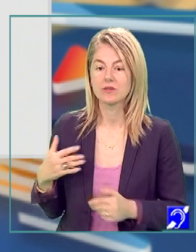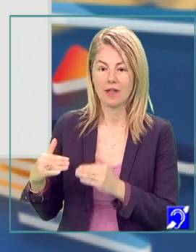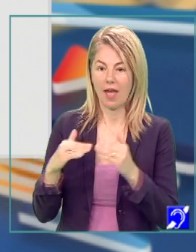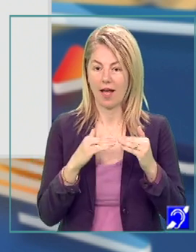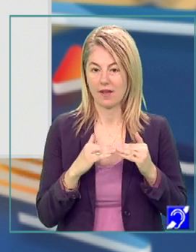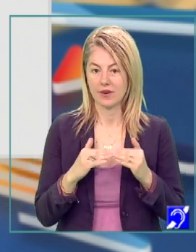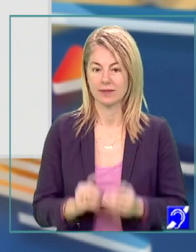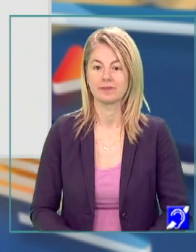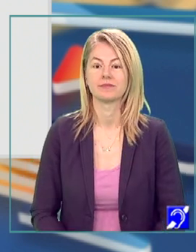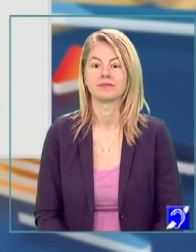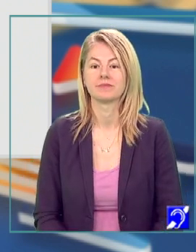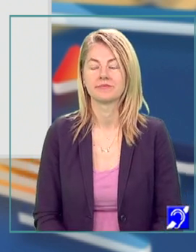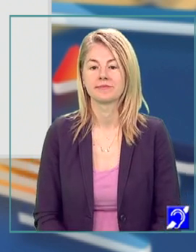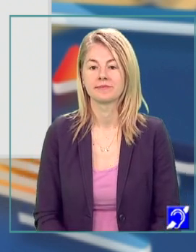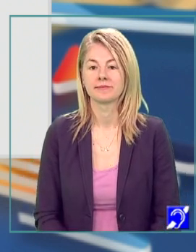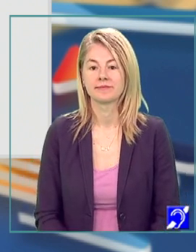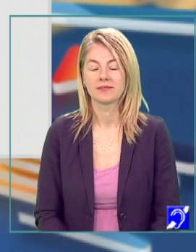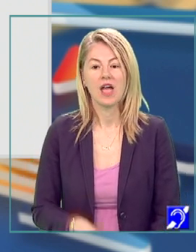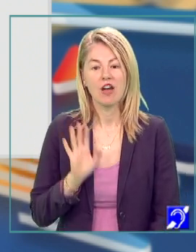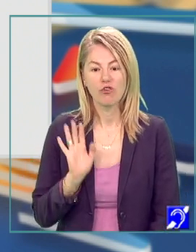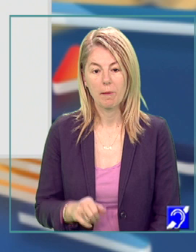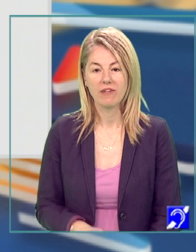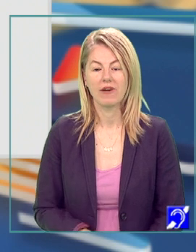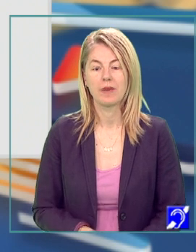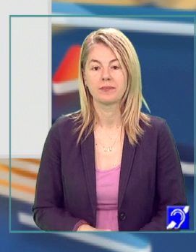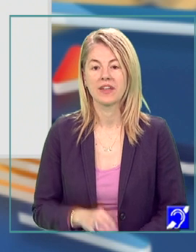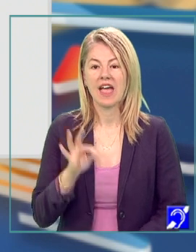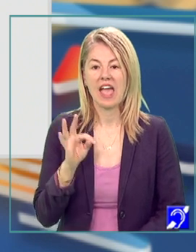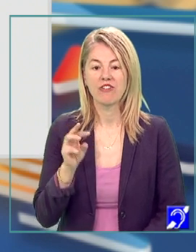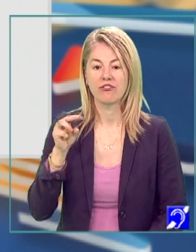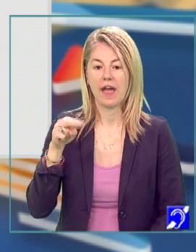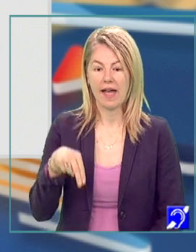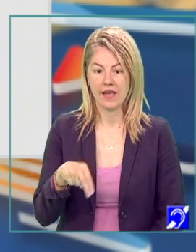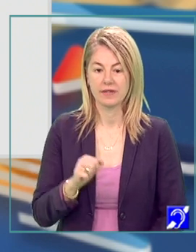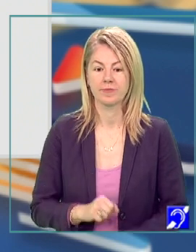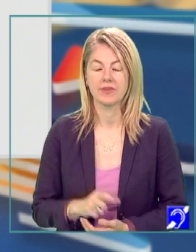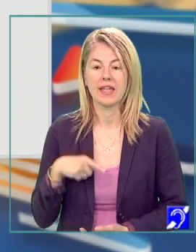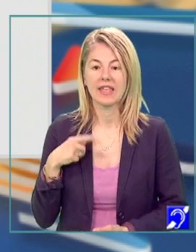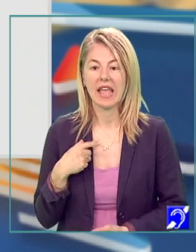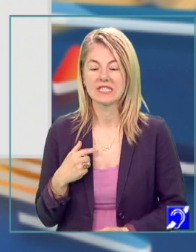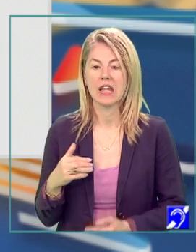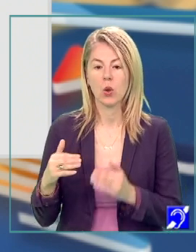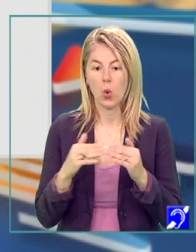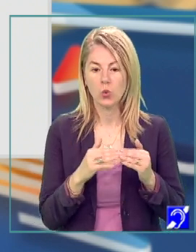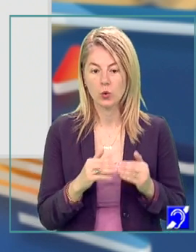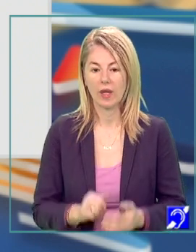fi congruente. Deci vom avea că FM este